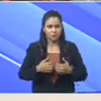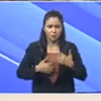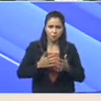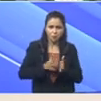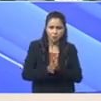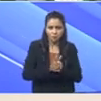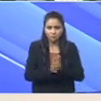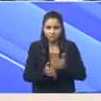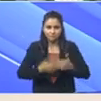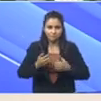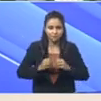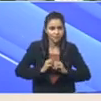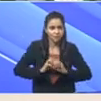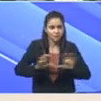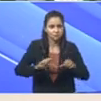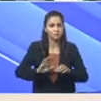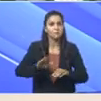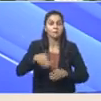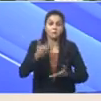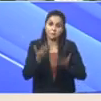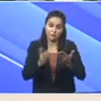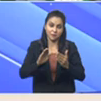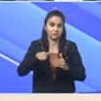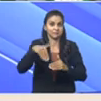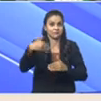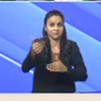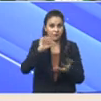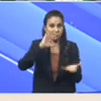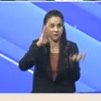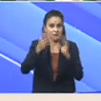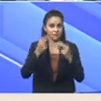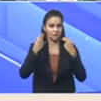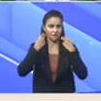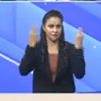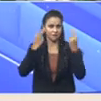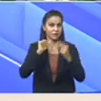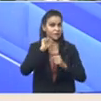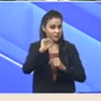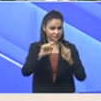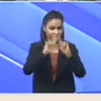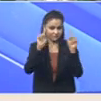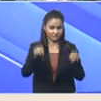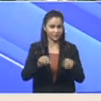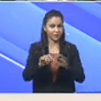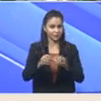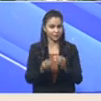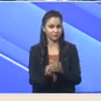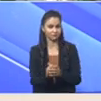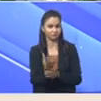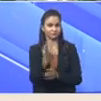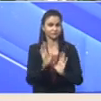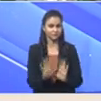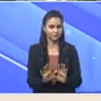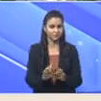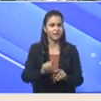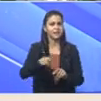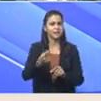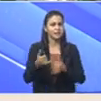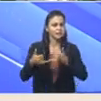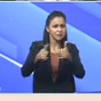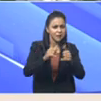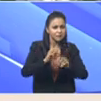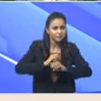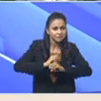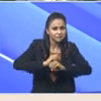क्या पता दुनिया का अगला सुपरहिट एनिमेशन आपके कंप्यूटर से निकले। अगला वायरल गेम